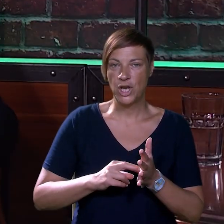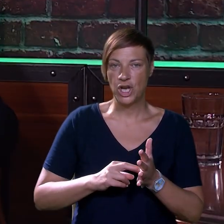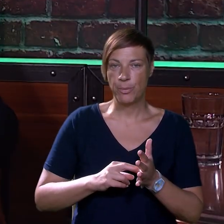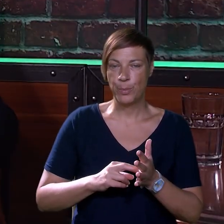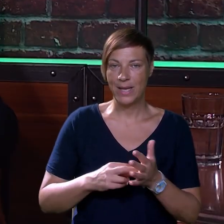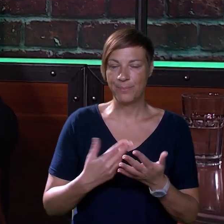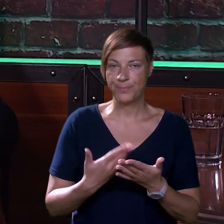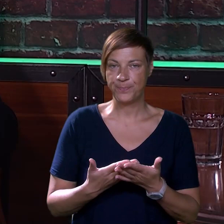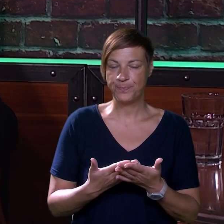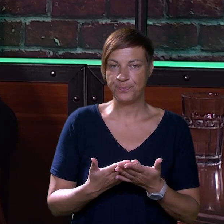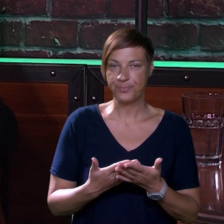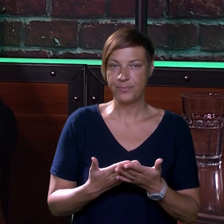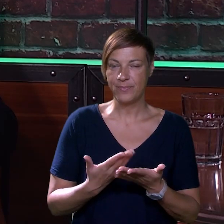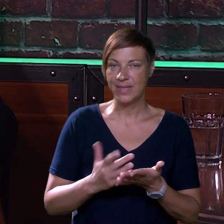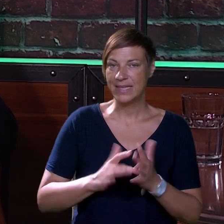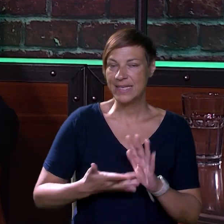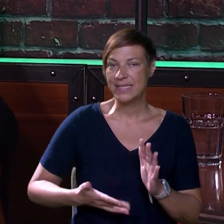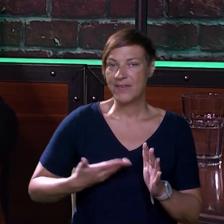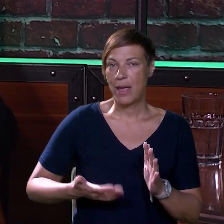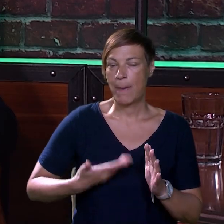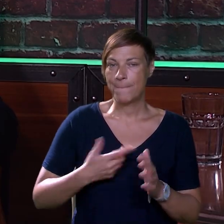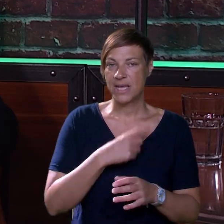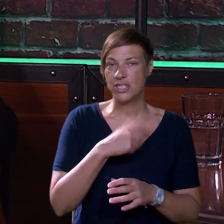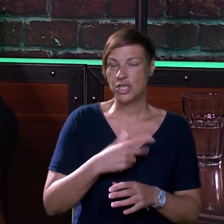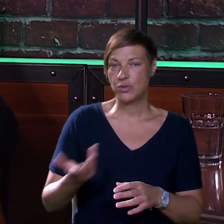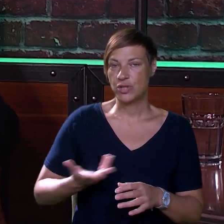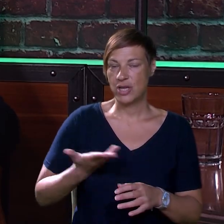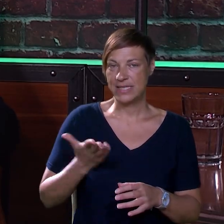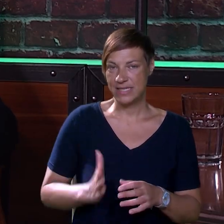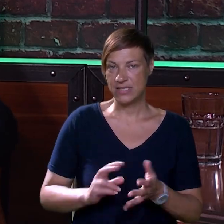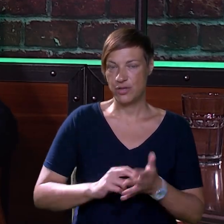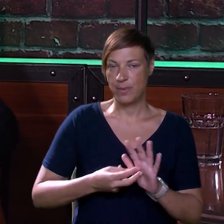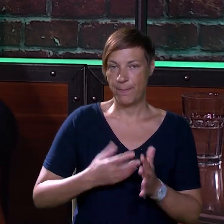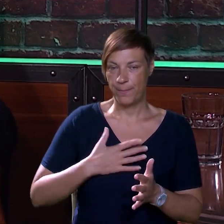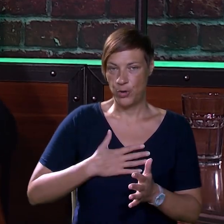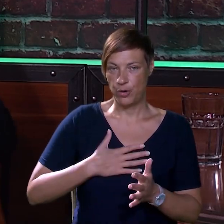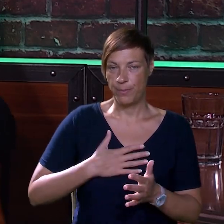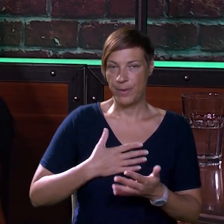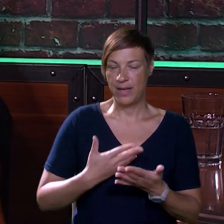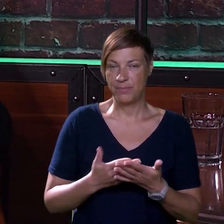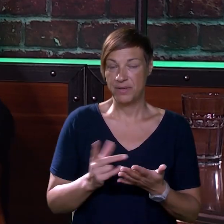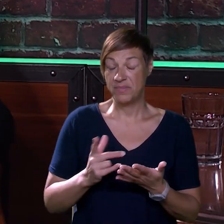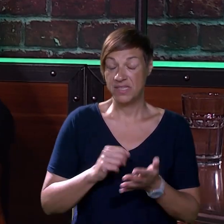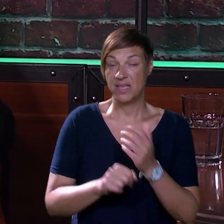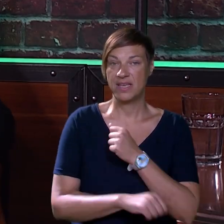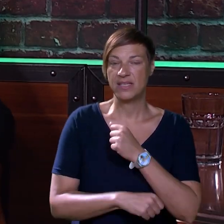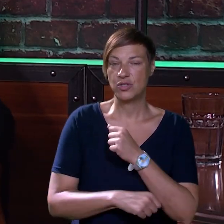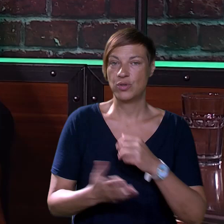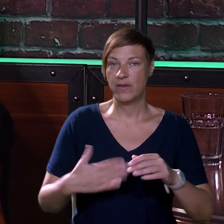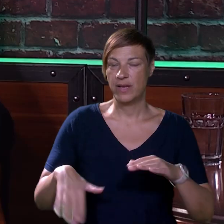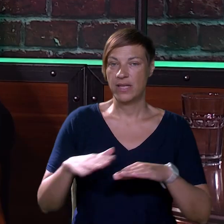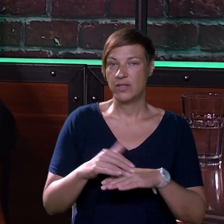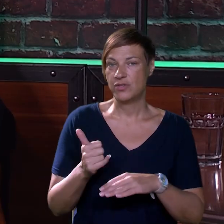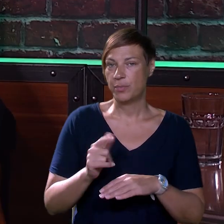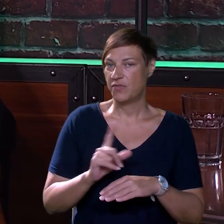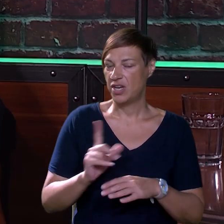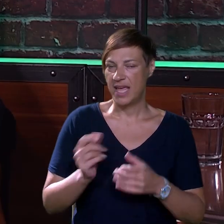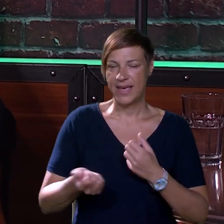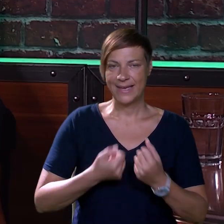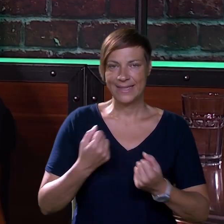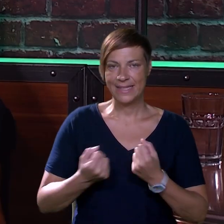to je da sve mlađi i mlađi ljudi dolaze s ozbiljnim problemima. Po meni ovako, bez neke studije velike, to su prvo